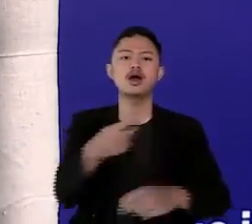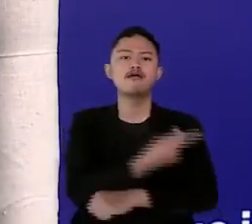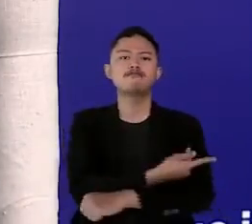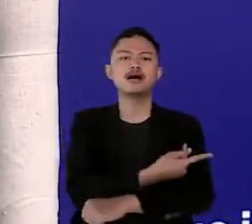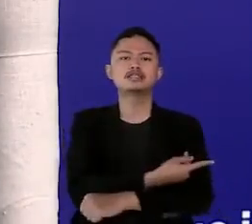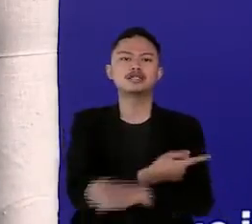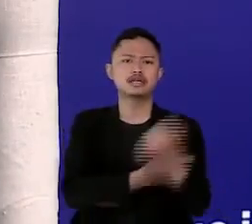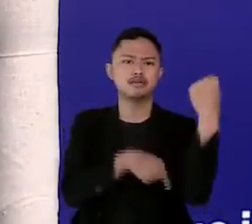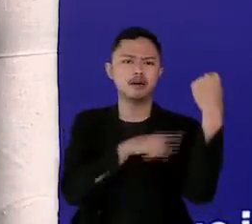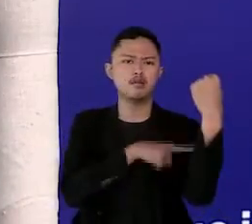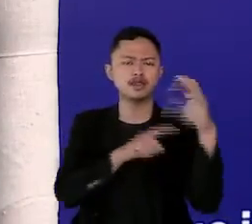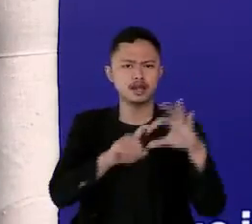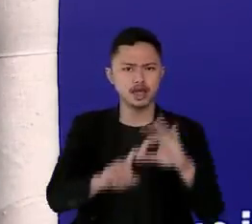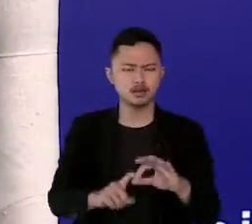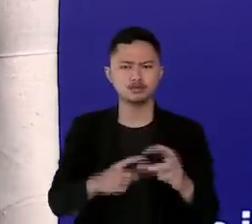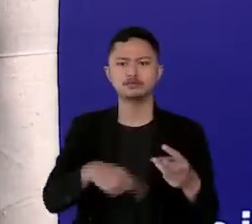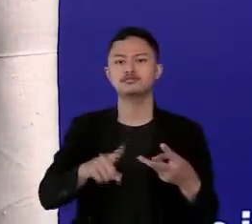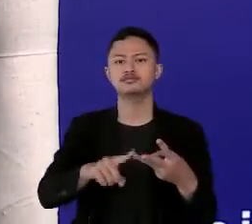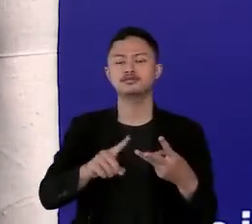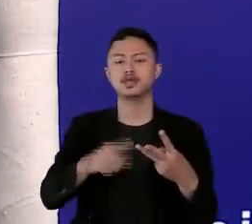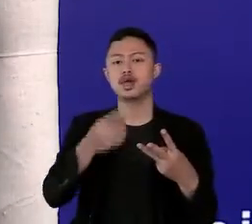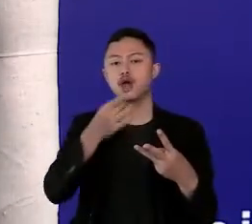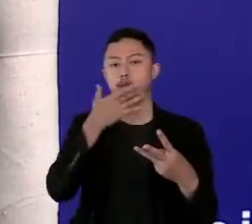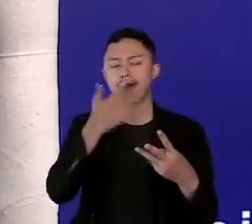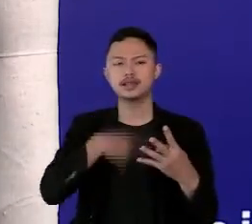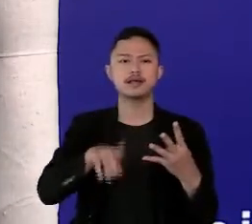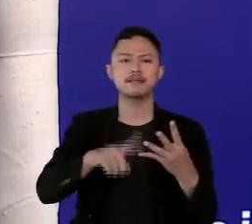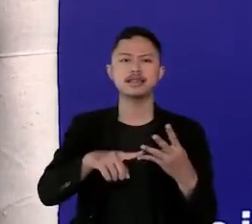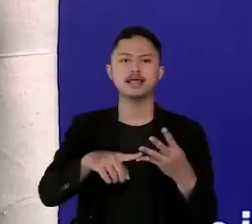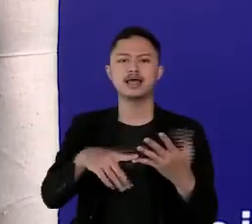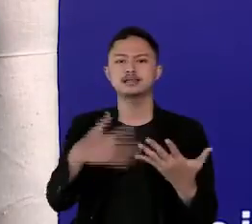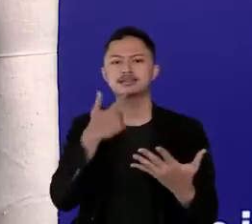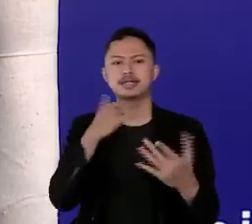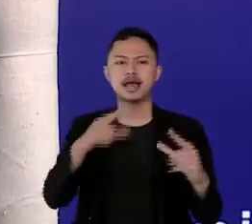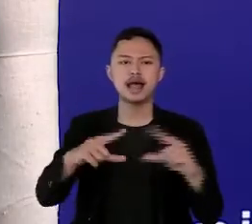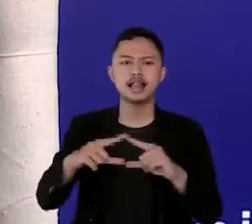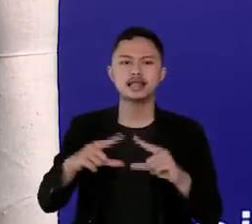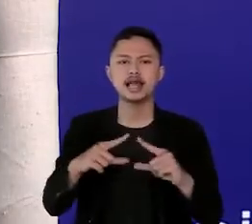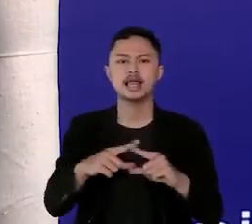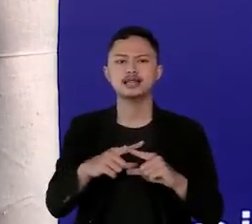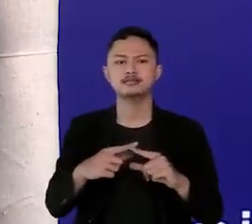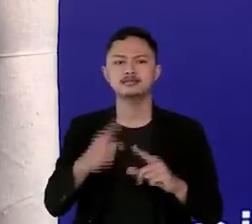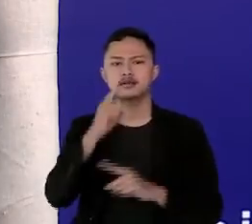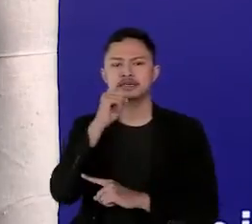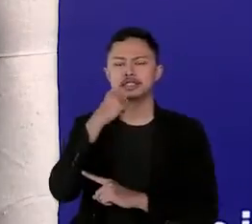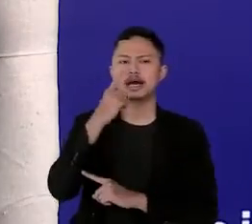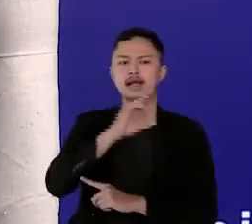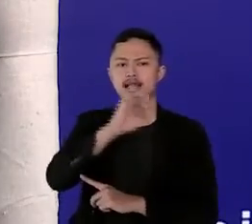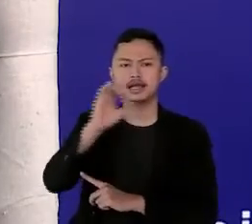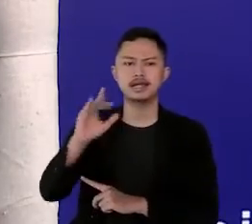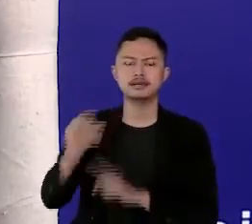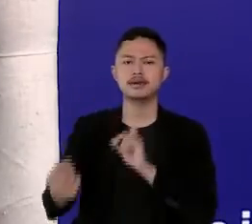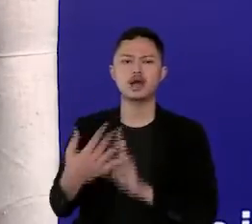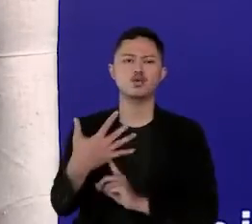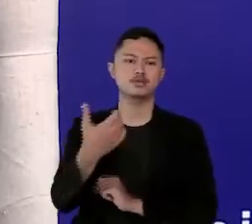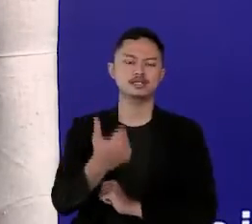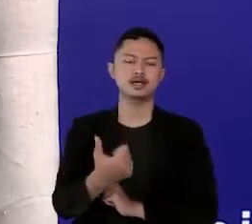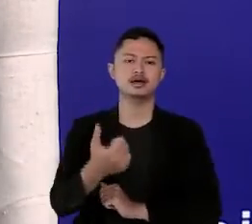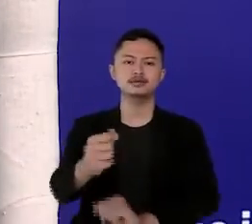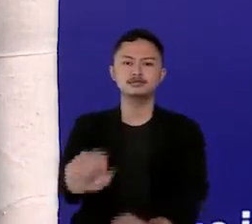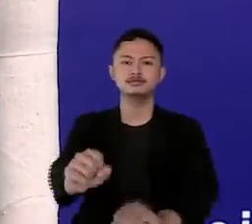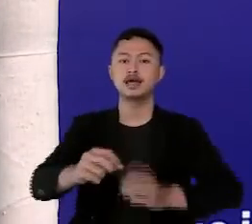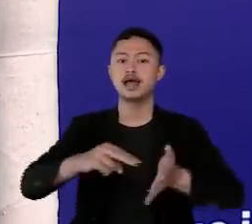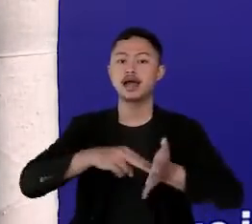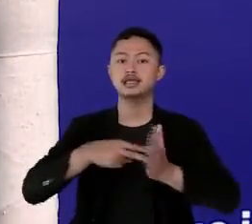vaksin obat perapet IQ ataupun alat diagnostik dan alat tindakan kesehatan dan juga sosial masyarakat lainnya oleh